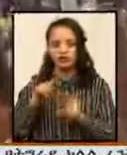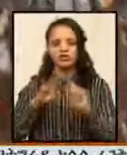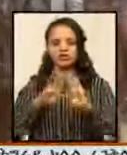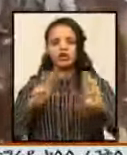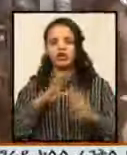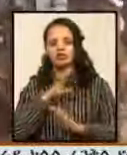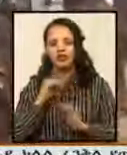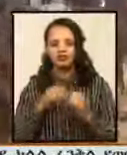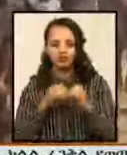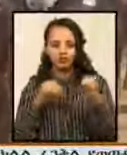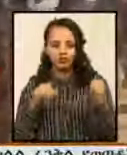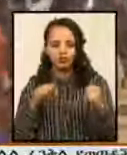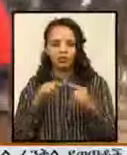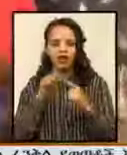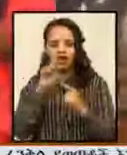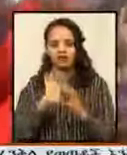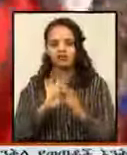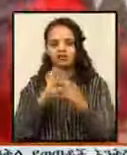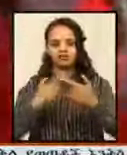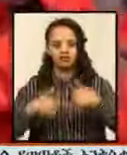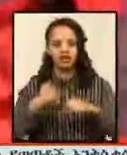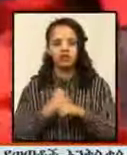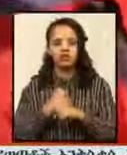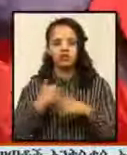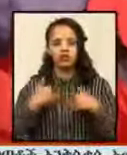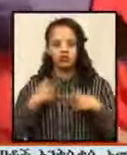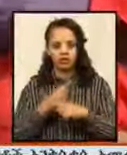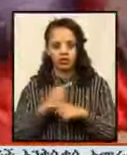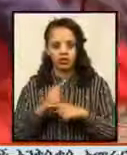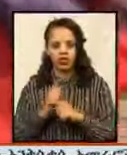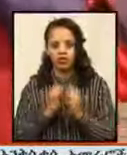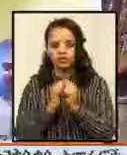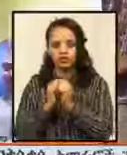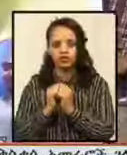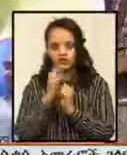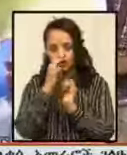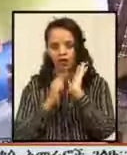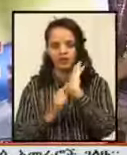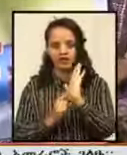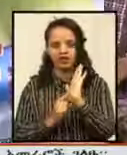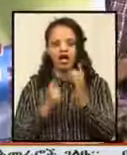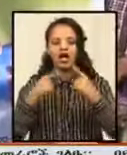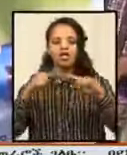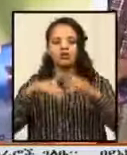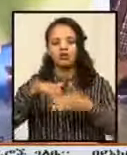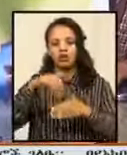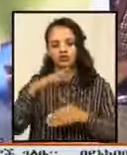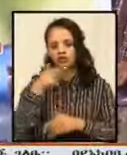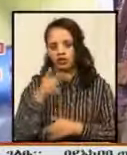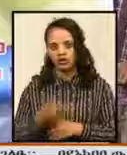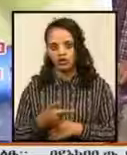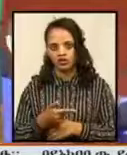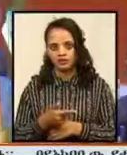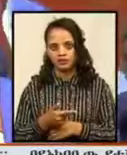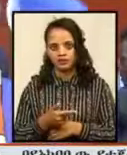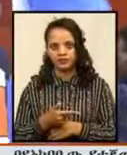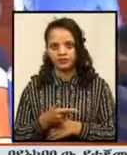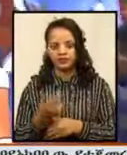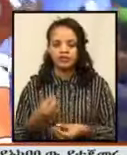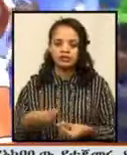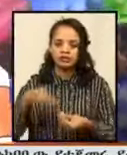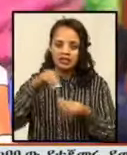ሰላምና ልዩነቶችንም ወደ አንድነት በማምጣት እየሰሩ ላለው ተግባር አጋርነታቸውን ለማሳየት አደባባይ መውጣታቸውን ተናግሯል። መደመርን